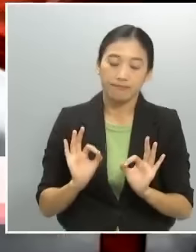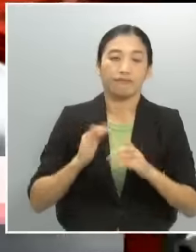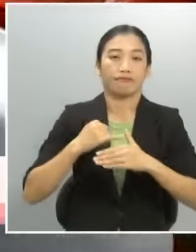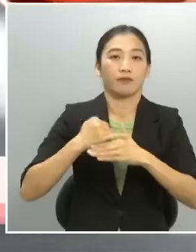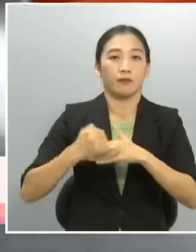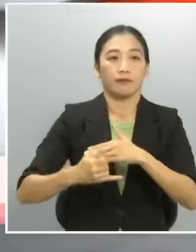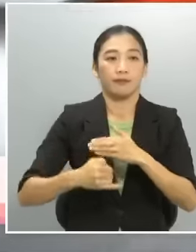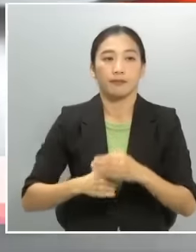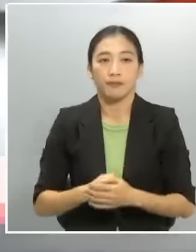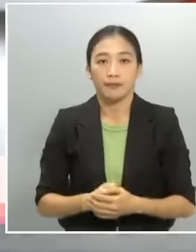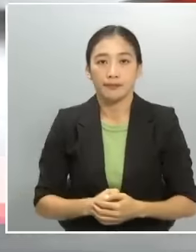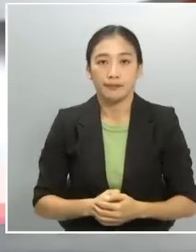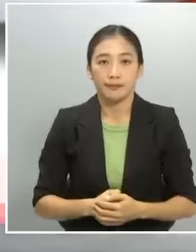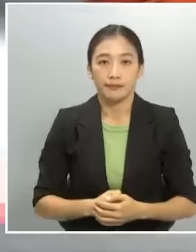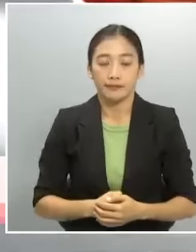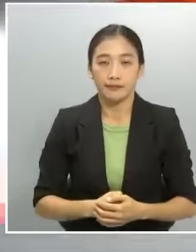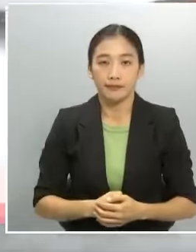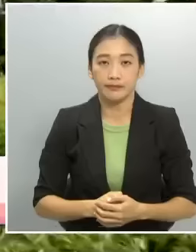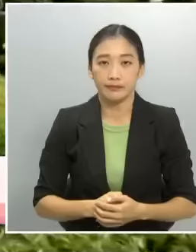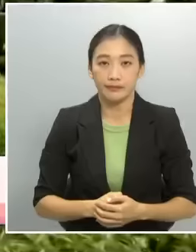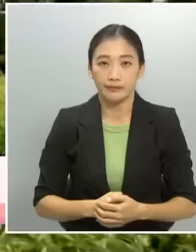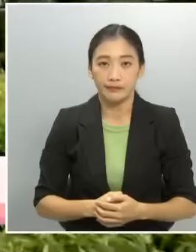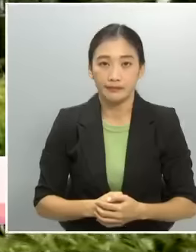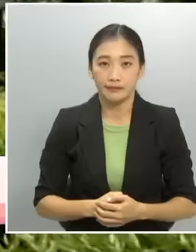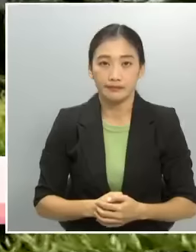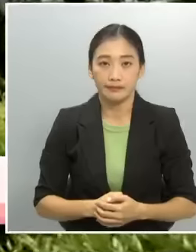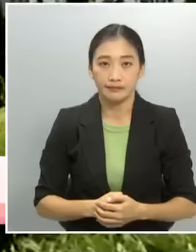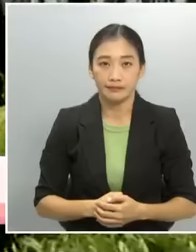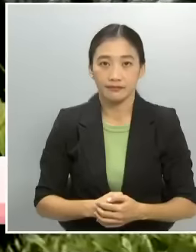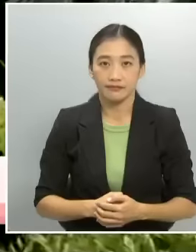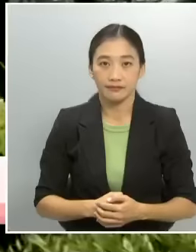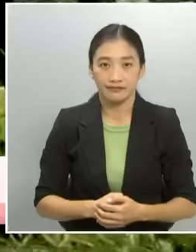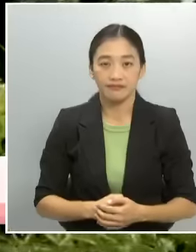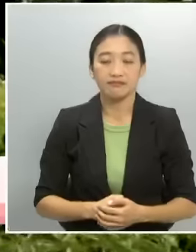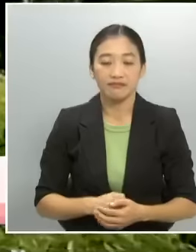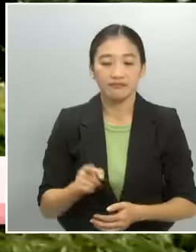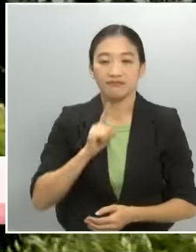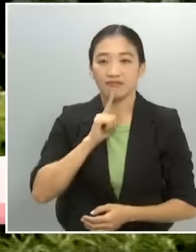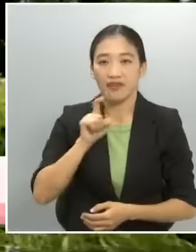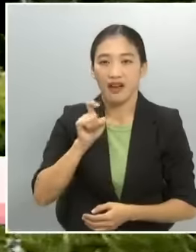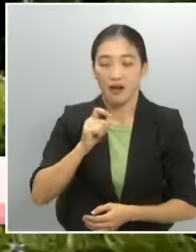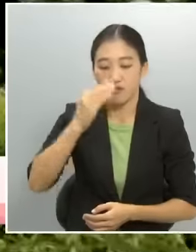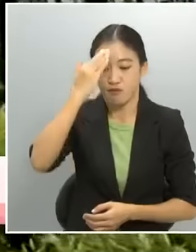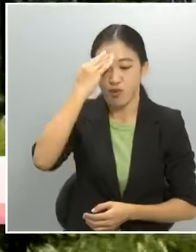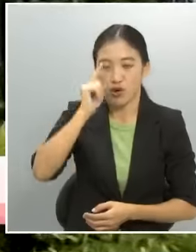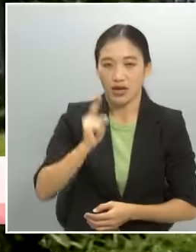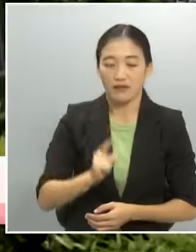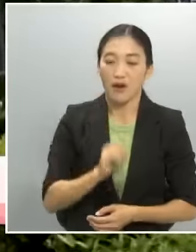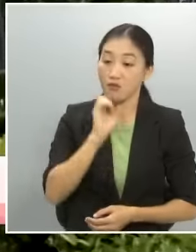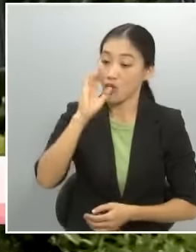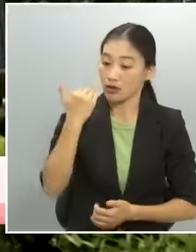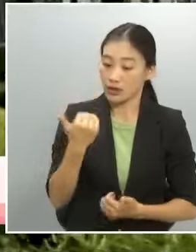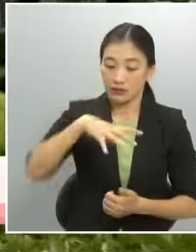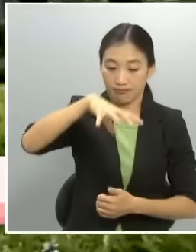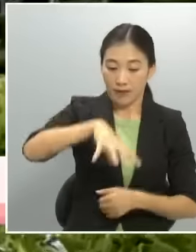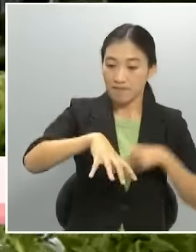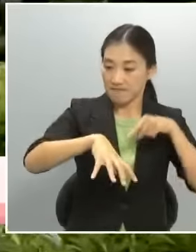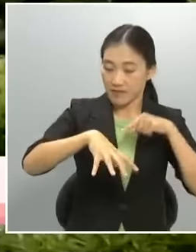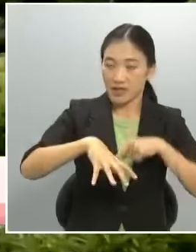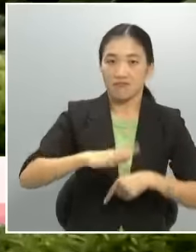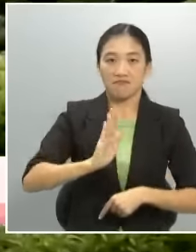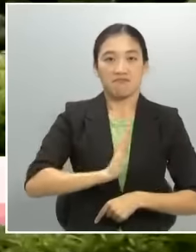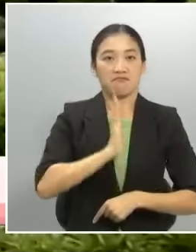ผมได้สารวัตรแจ๊ะถามนะ เดี๋ยวผมไปจัดการต่อให้ สารวัตรแจ๊ะถามบอกรับไหมบอกรับครับนี่นะฮะคือคดีนี้คุณผู้ชมครับต้องย้อนกลับ